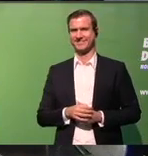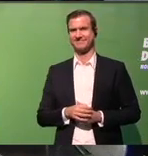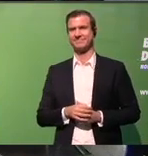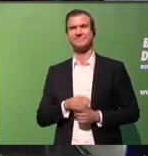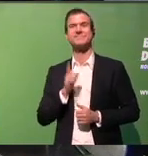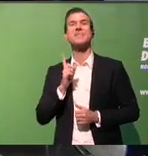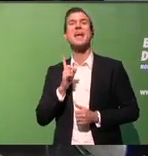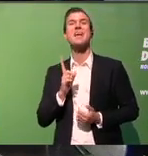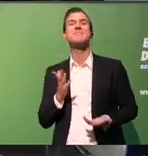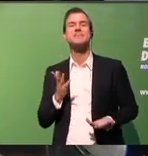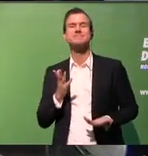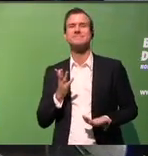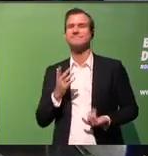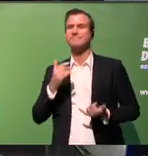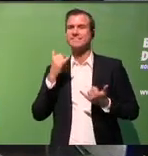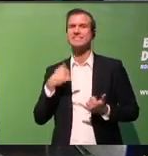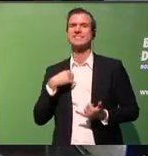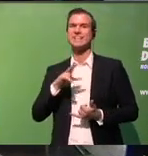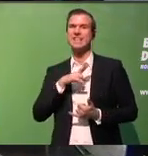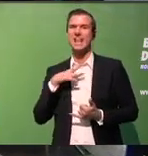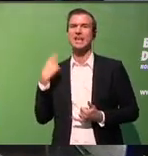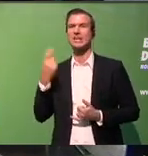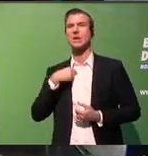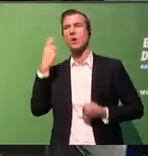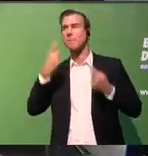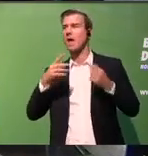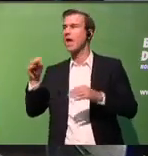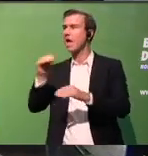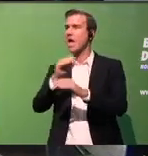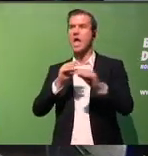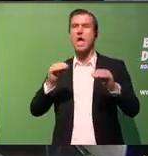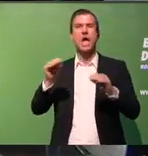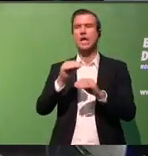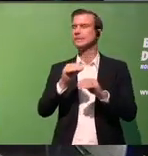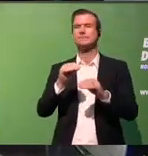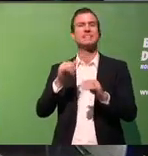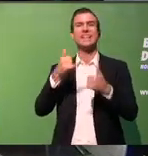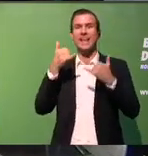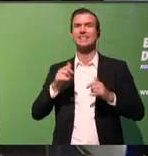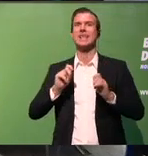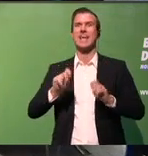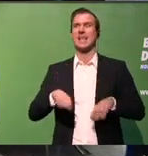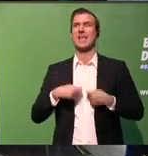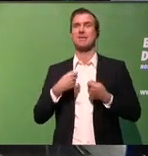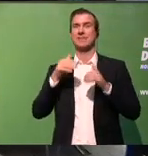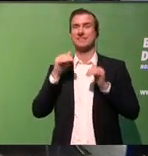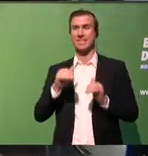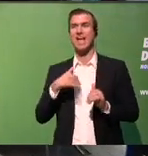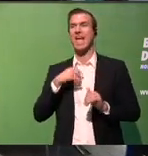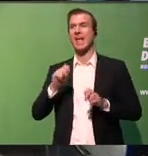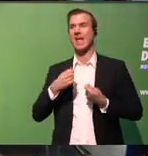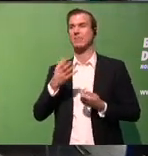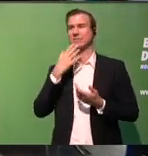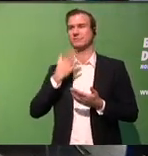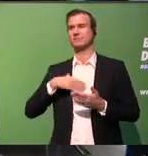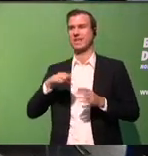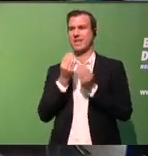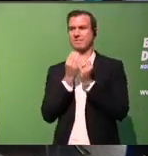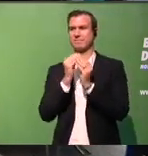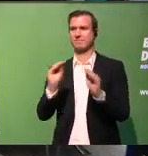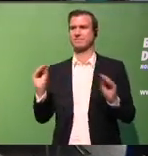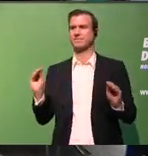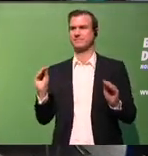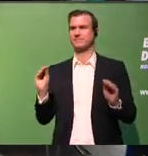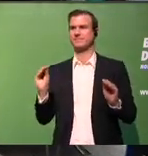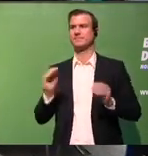aber wir müssen gar nicht mehr lange dafür sorgen, dass ihr miteinander reden könnt, denn wir haben ein Ergebnis, das ich euch gerne verkünden möchte.